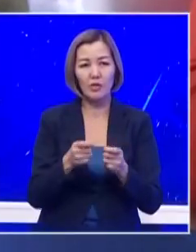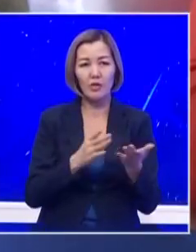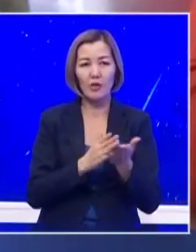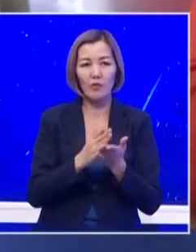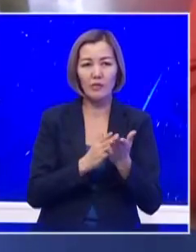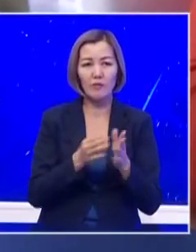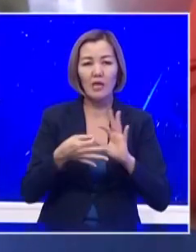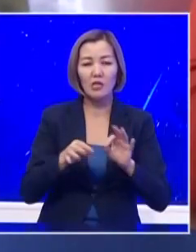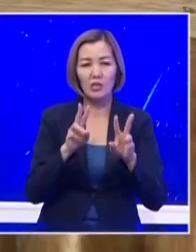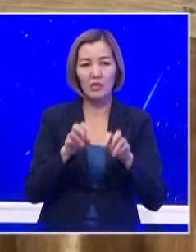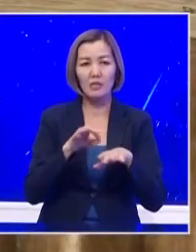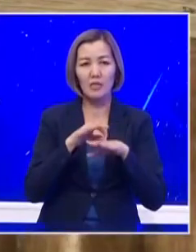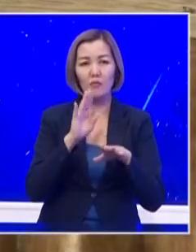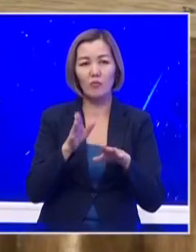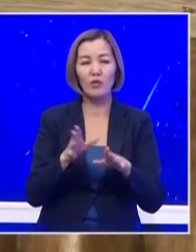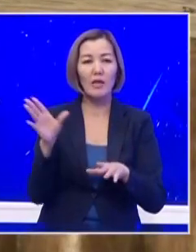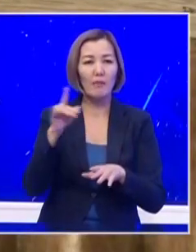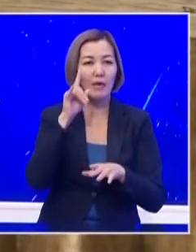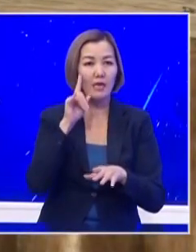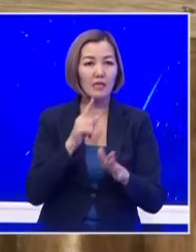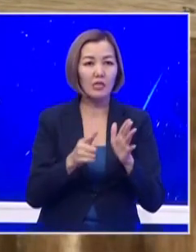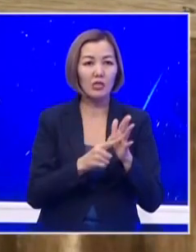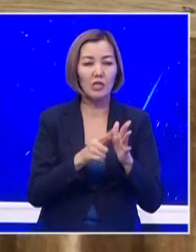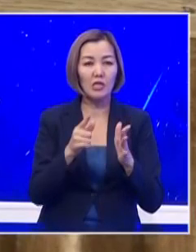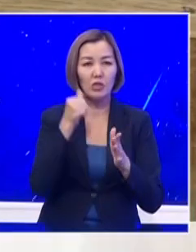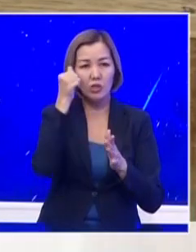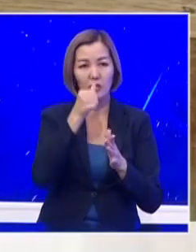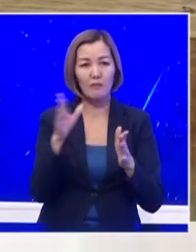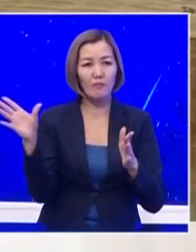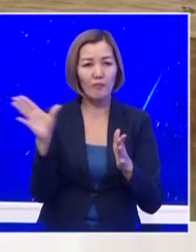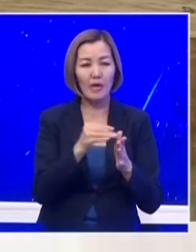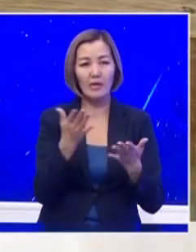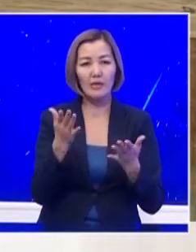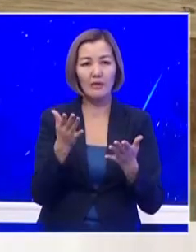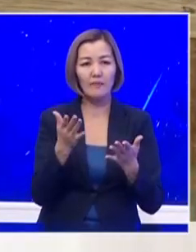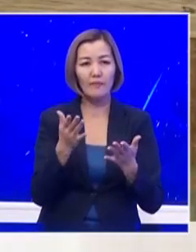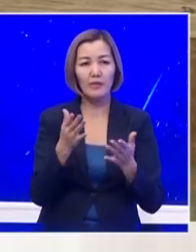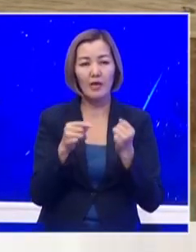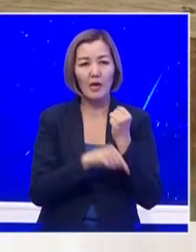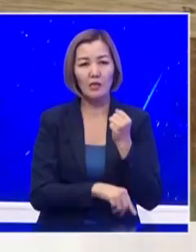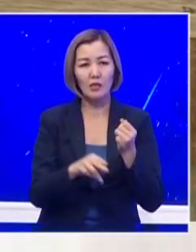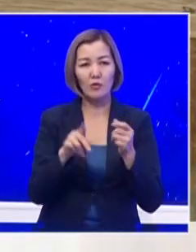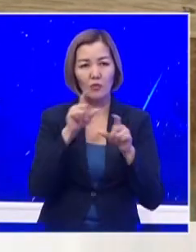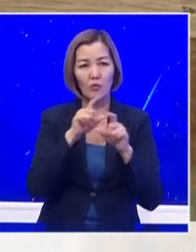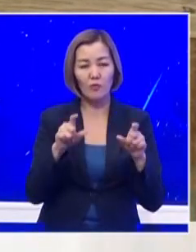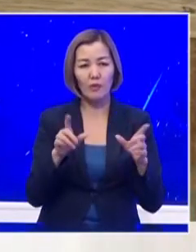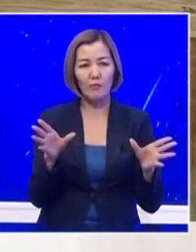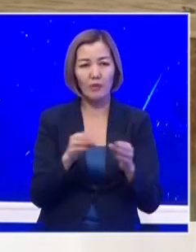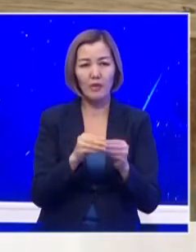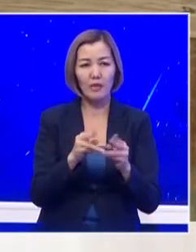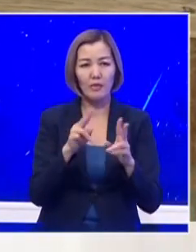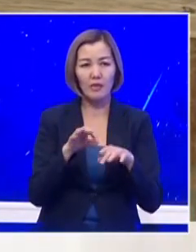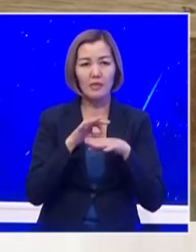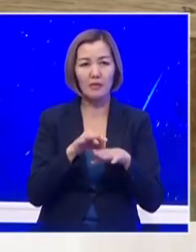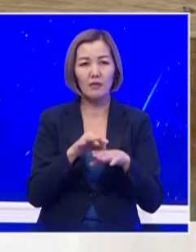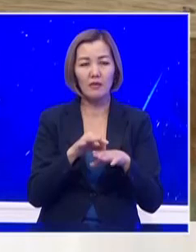да жіті тексеретін болады. Бүкіл Қазақстандағы 7 жылдан артық отырған директорлардың барлығын антикормен қазір келісіп, біз тексереміз. Неге жабысып қалды, ол